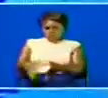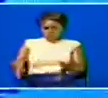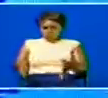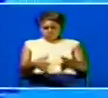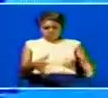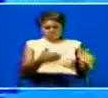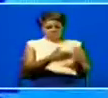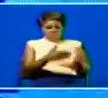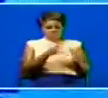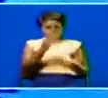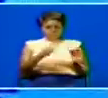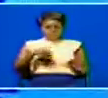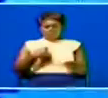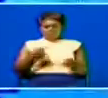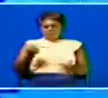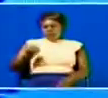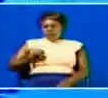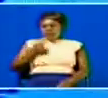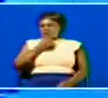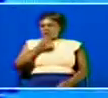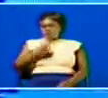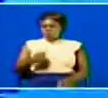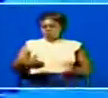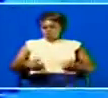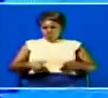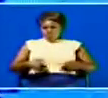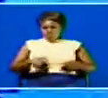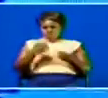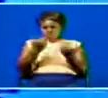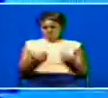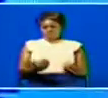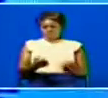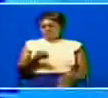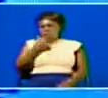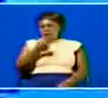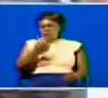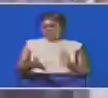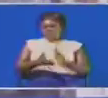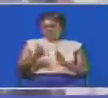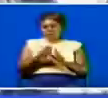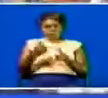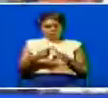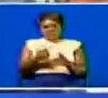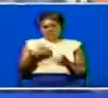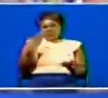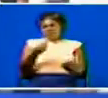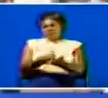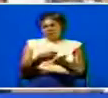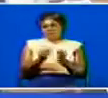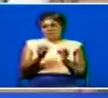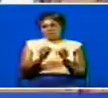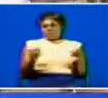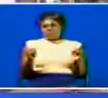kumzuia kujitegemea. Mwanadada huyo mwenye umri wa makamo sasa anahitaji kufanyiwa matibabu ya dharura, lakini ukosefu wa fedha